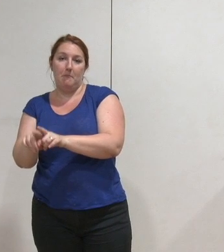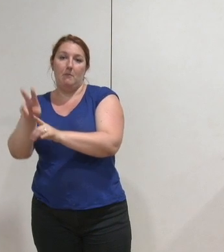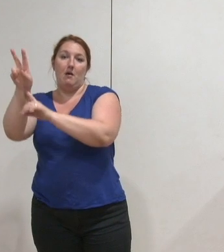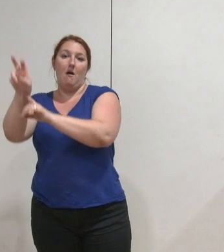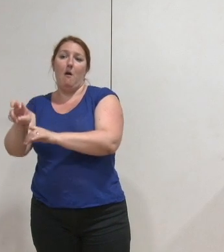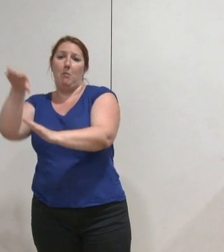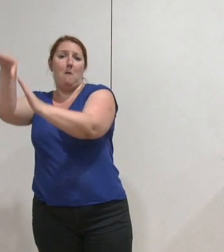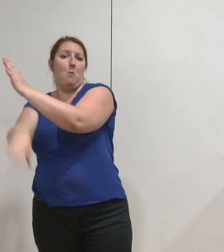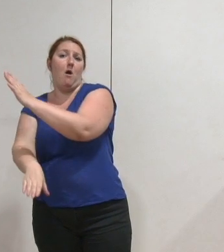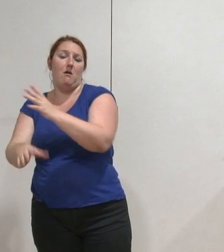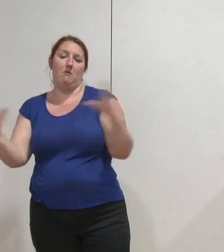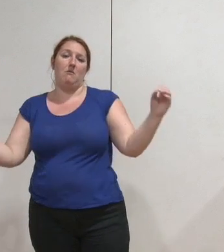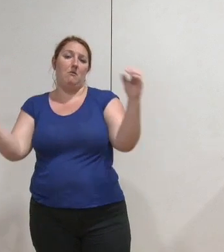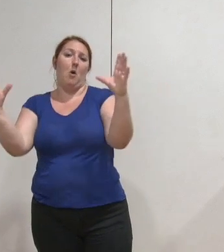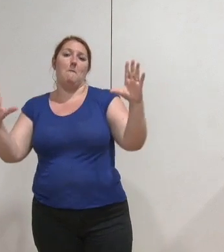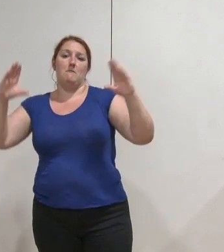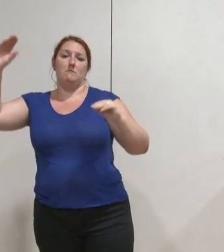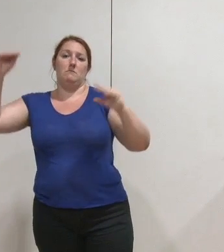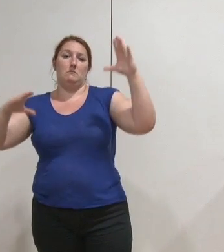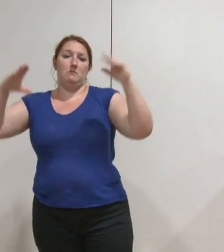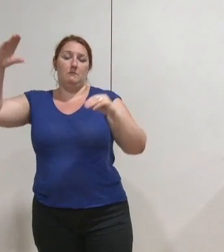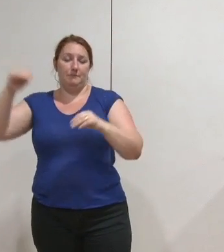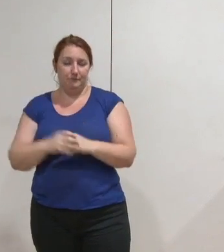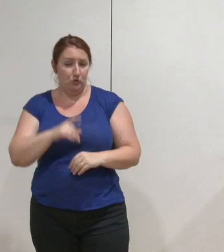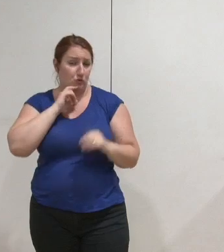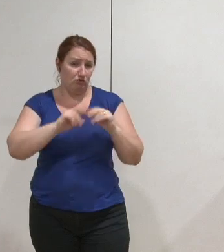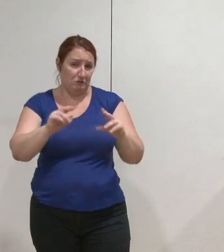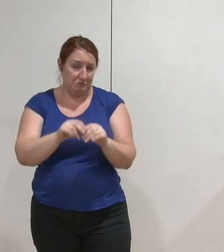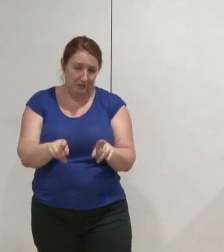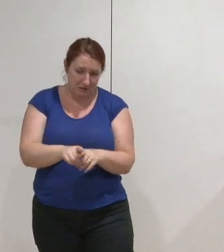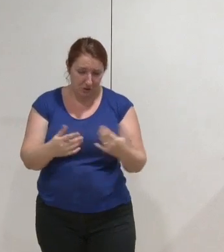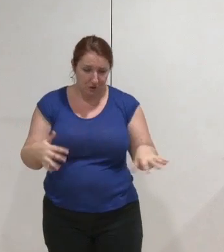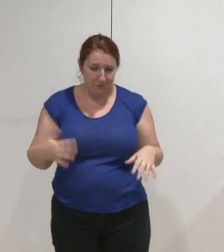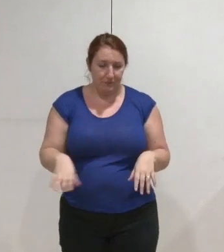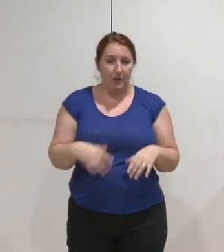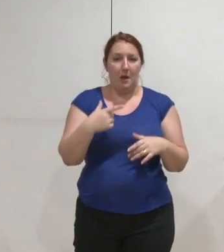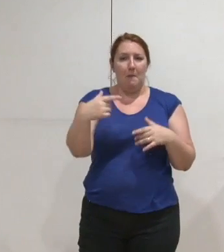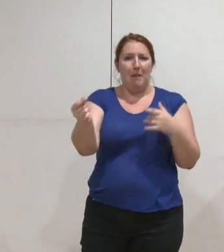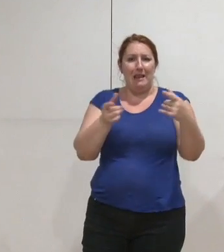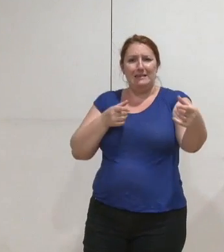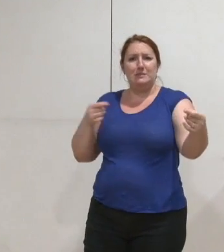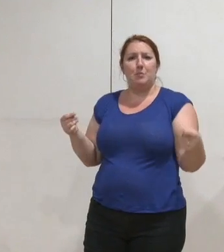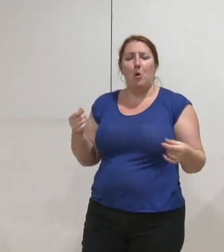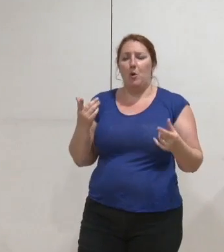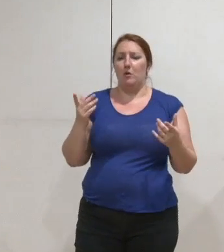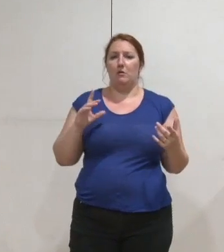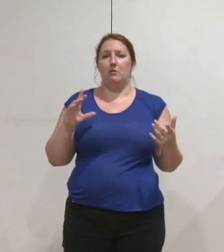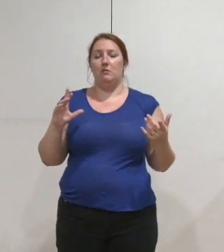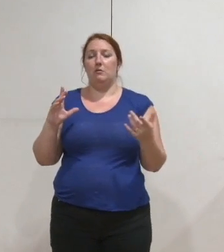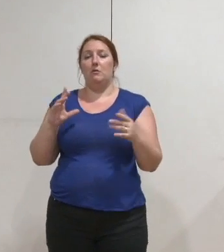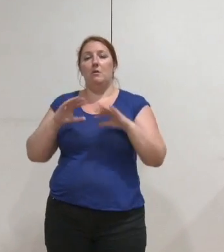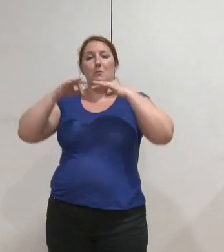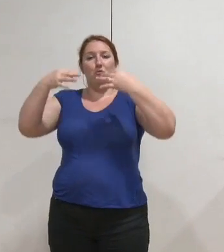dit précédemment concernant le Palais des Sports et son intégration au budget annexe activité